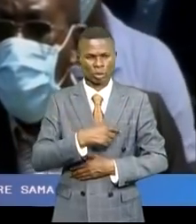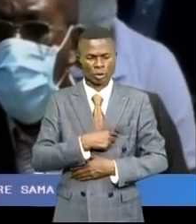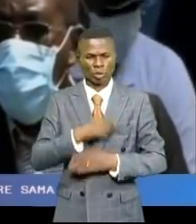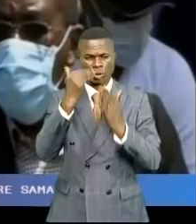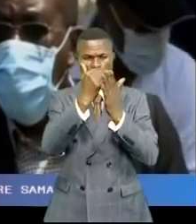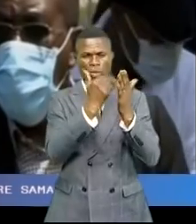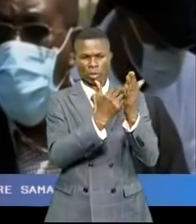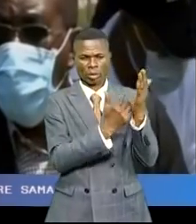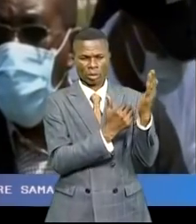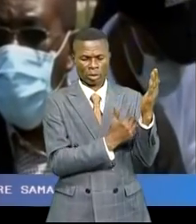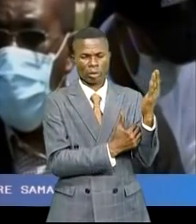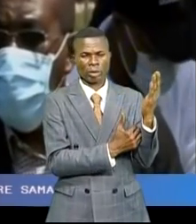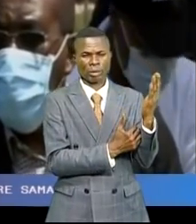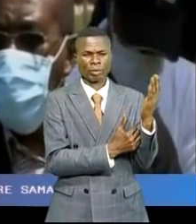enregistré